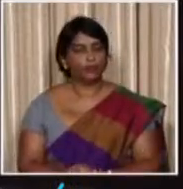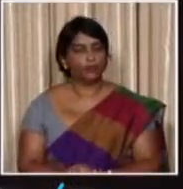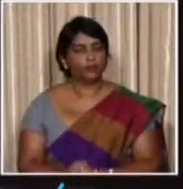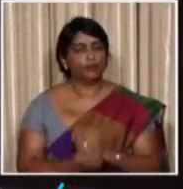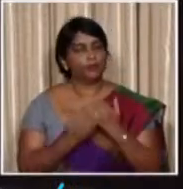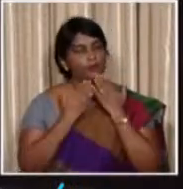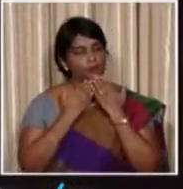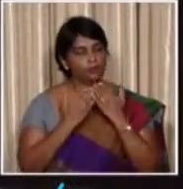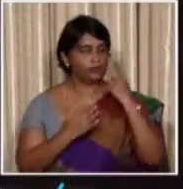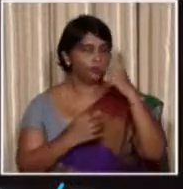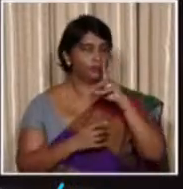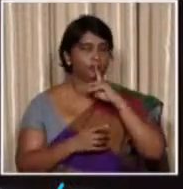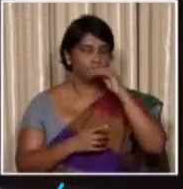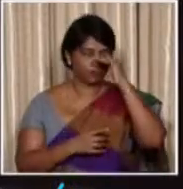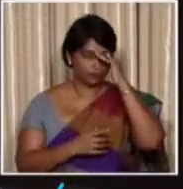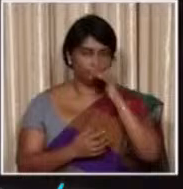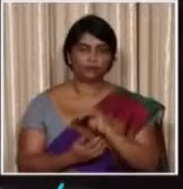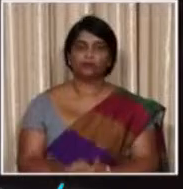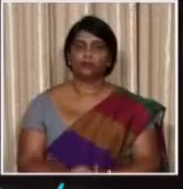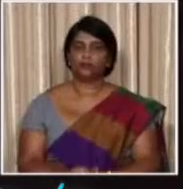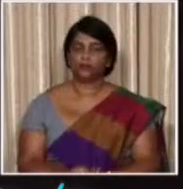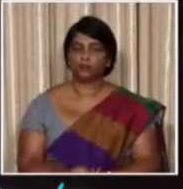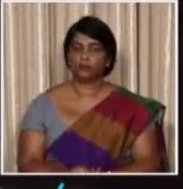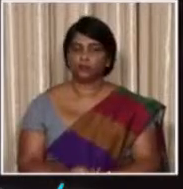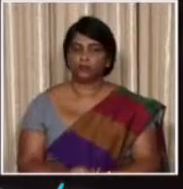ස්තුතියි නියද කතා නැතුමනි